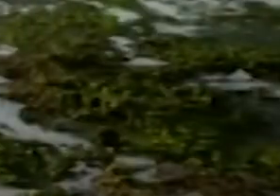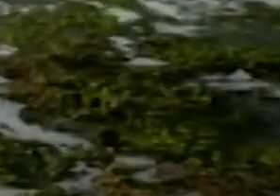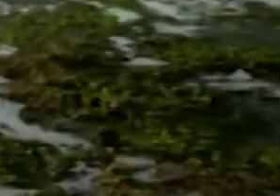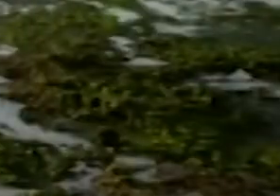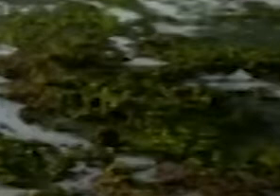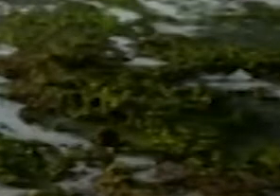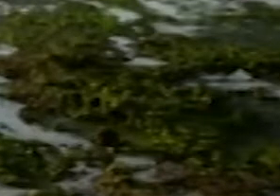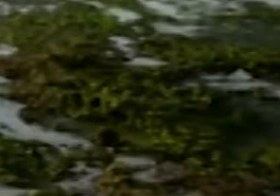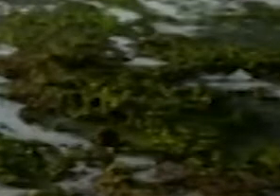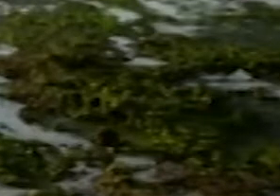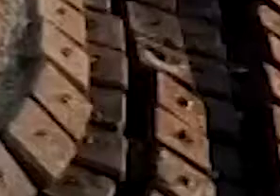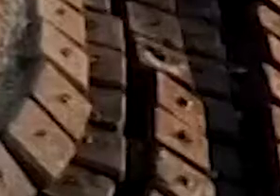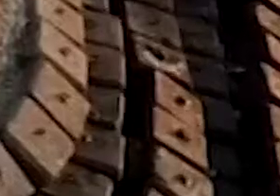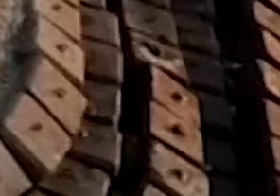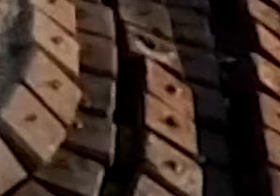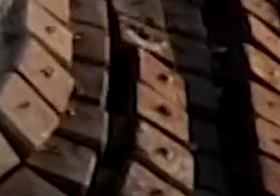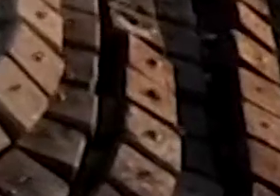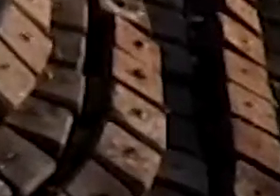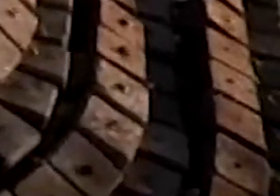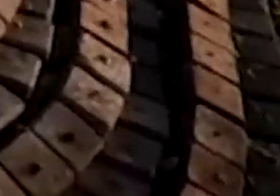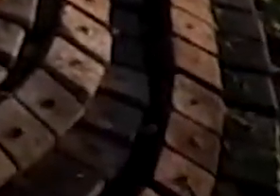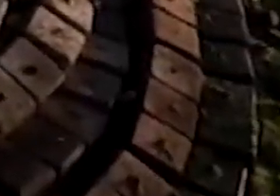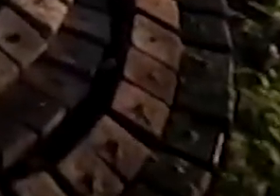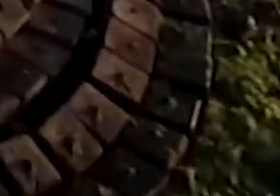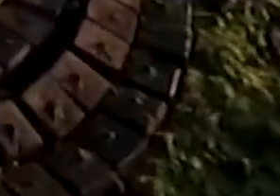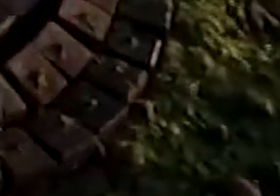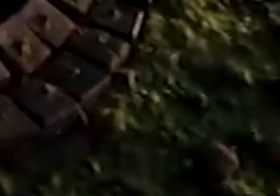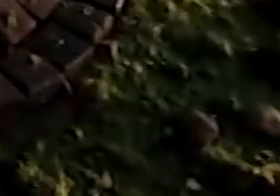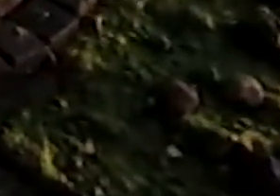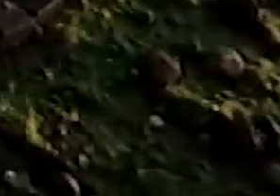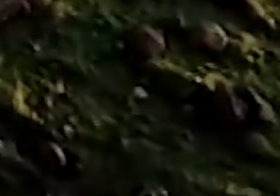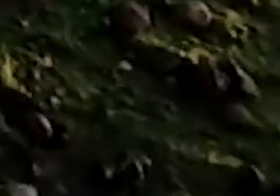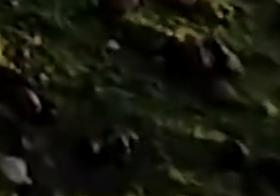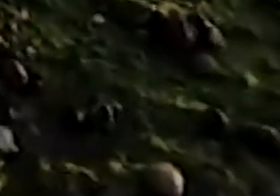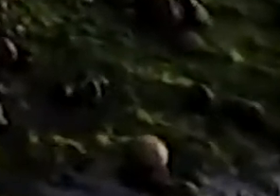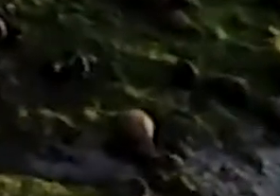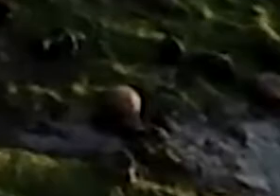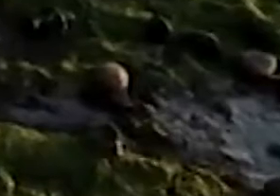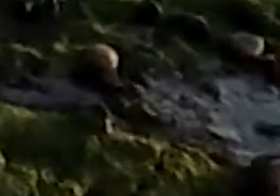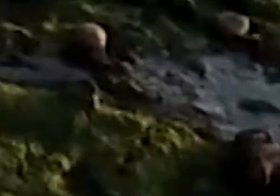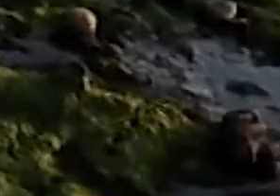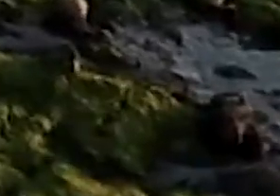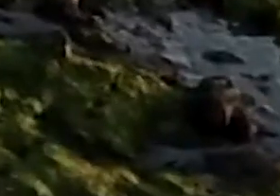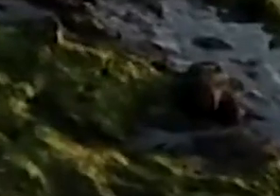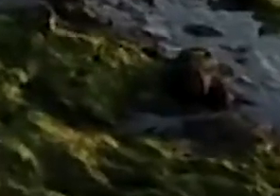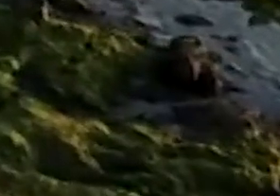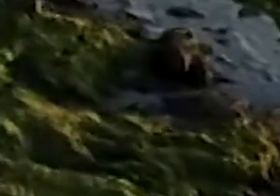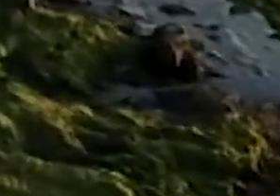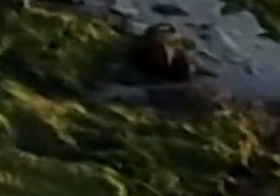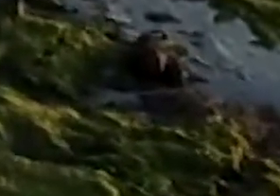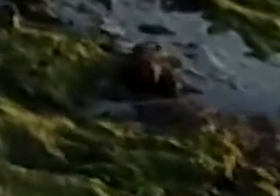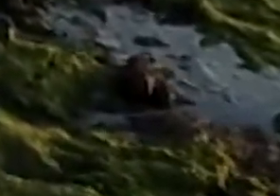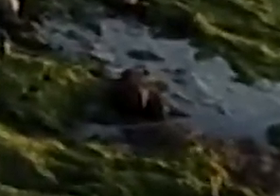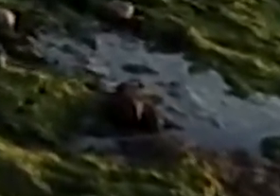Perjalanan saya menapaki Indonesia dimulai di sini, tepat di pesisir Kupang, kota yang dibangun di atas karang, ibu